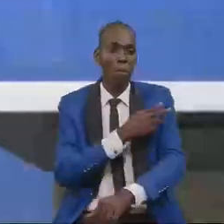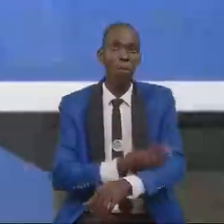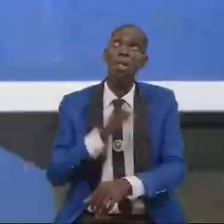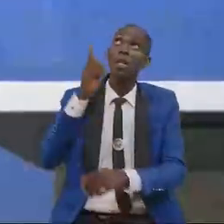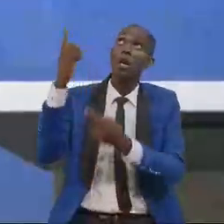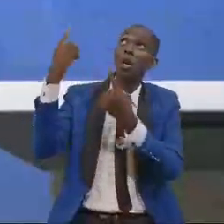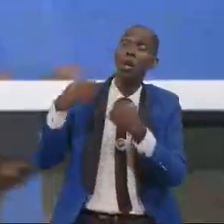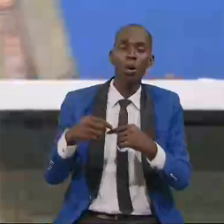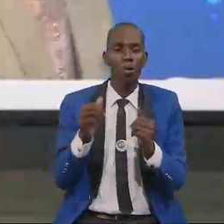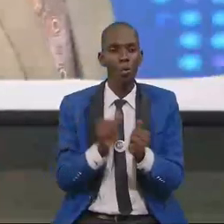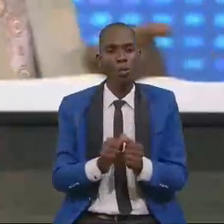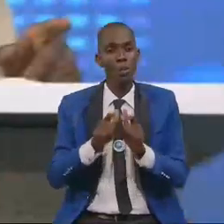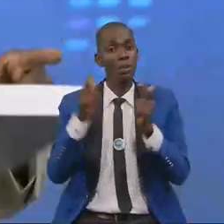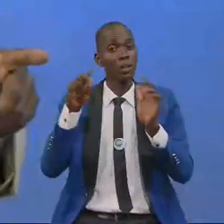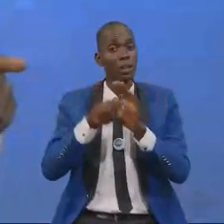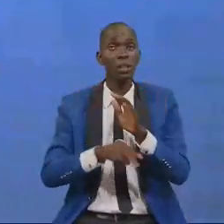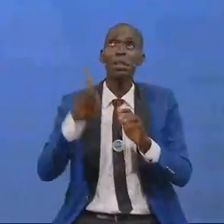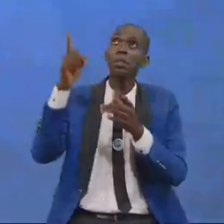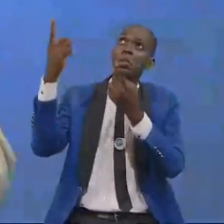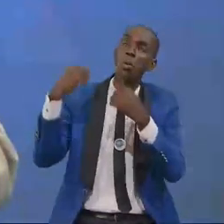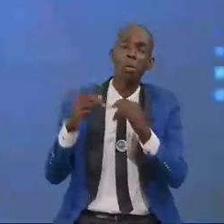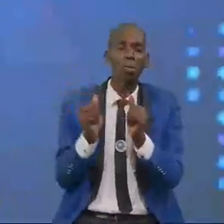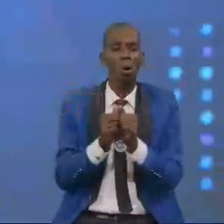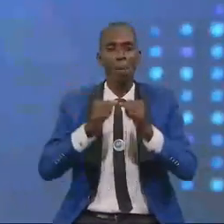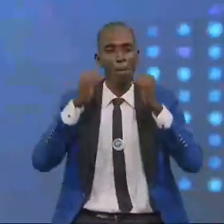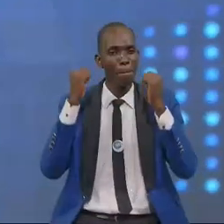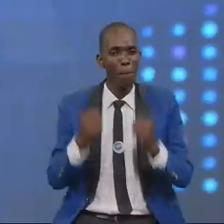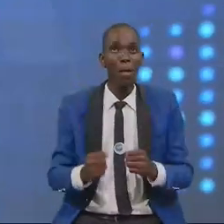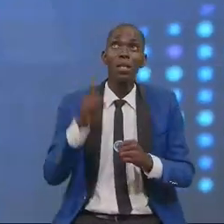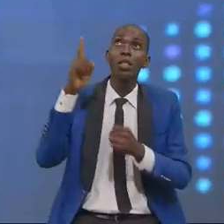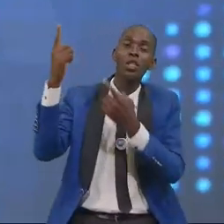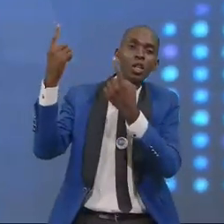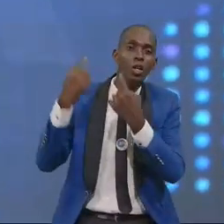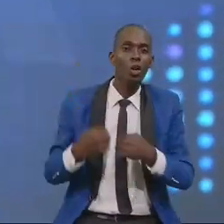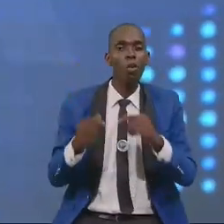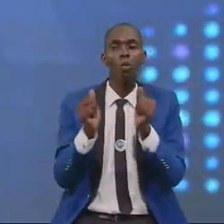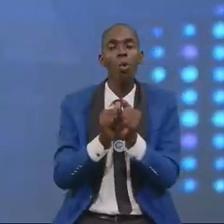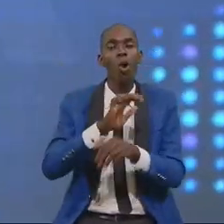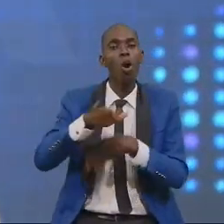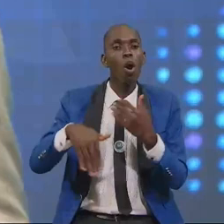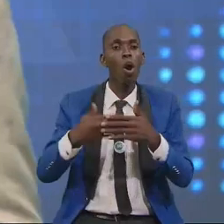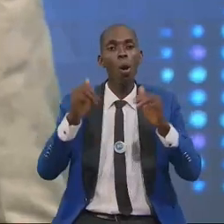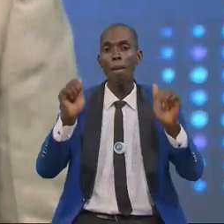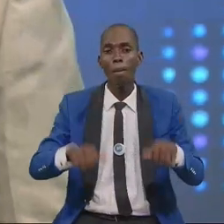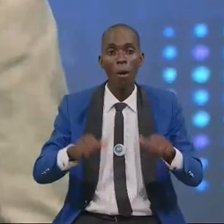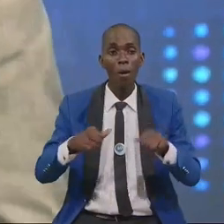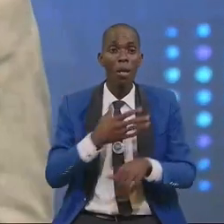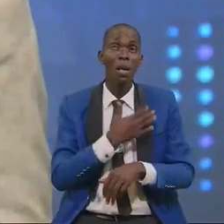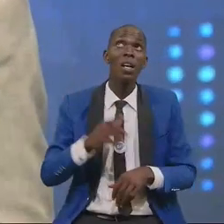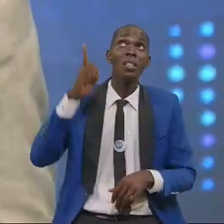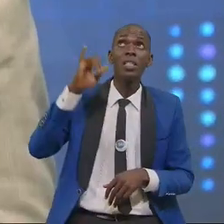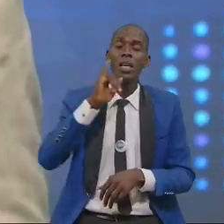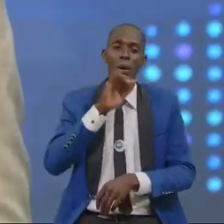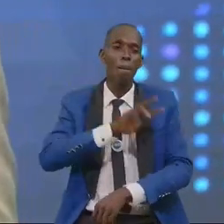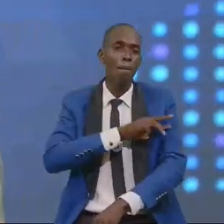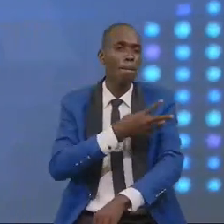il vient avec majesté il vient avec puissance et il vient avec toutes les possibilités et les puissant